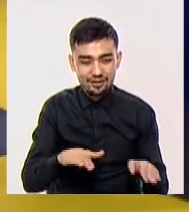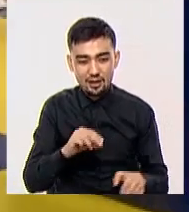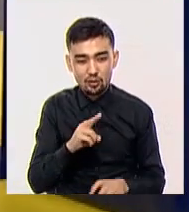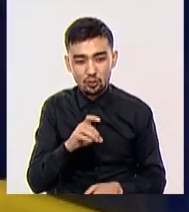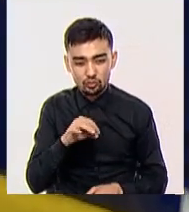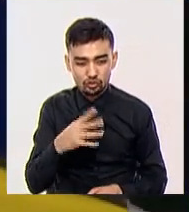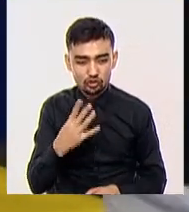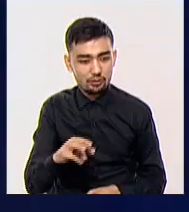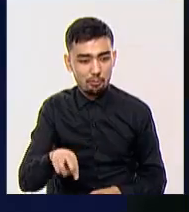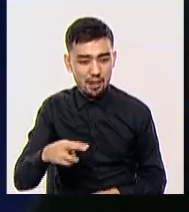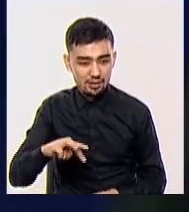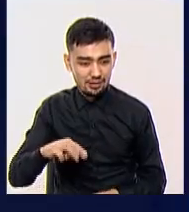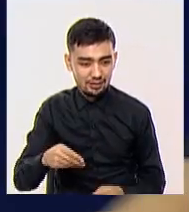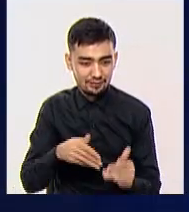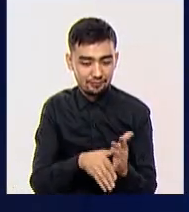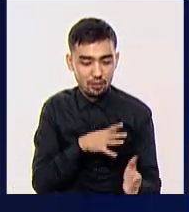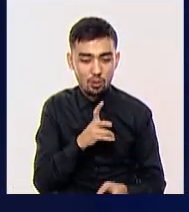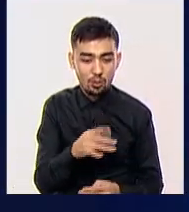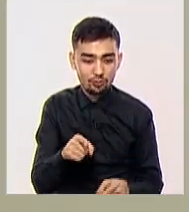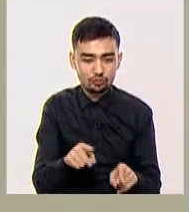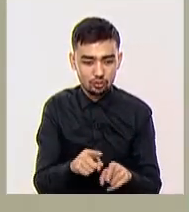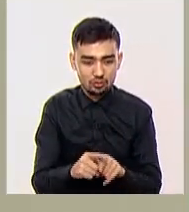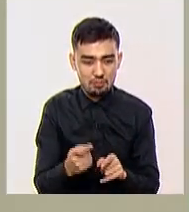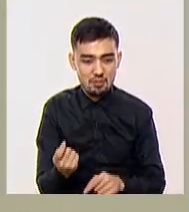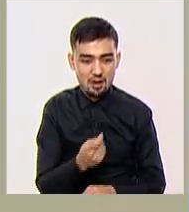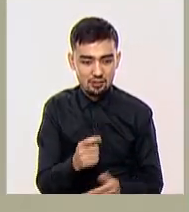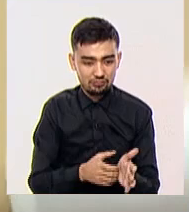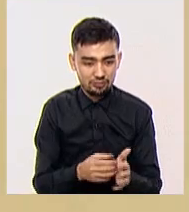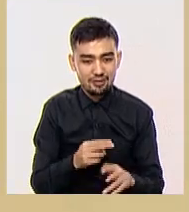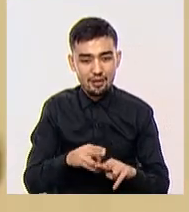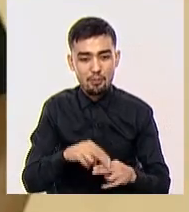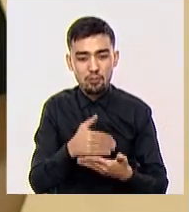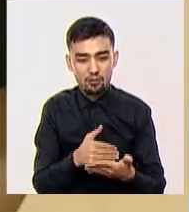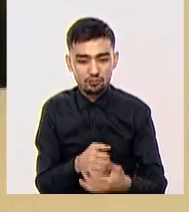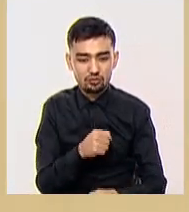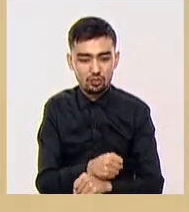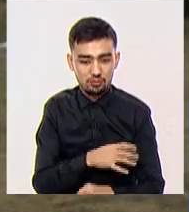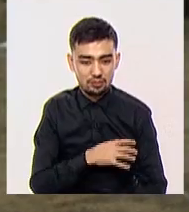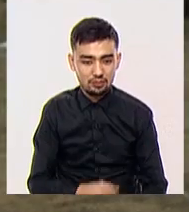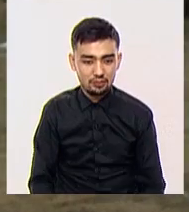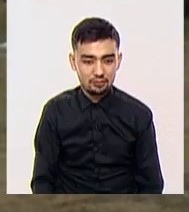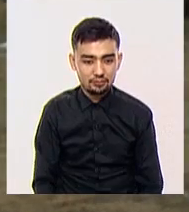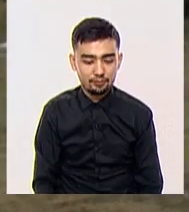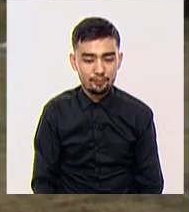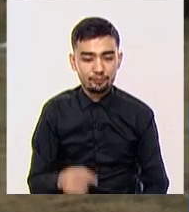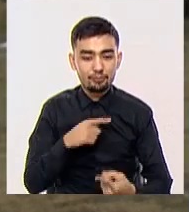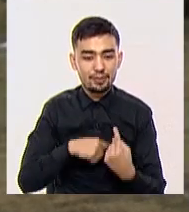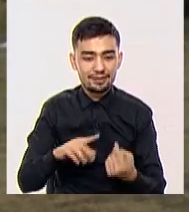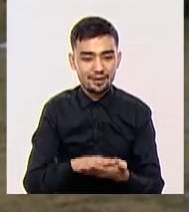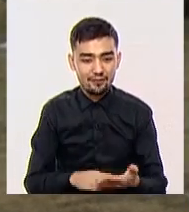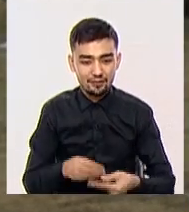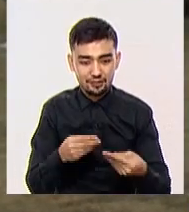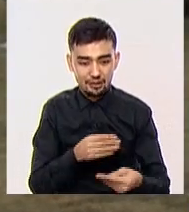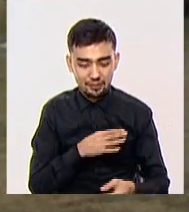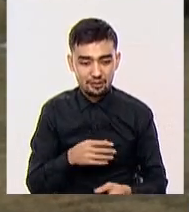кружки выделили 4 млрд тенге но у этой суммы оказалось мало поэтому программы приостановили мы подали заявку